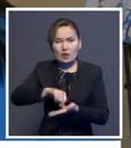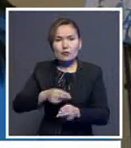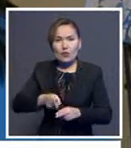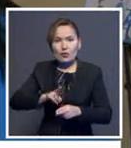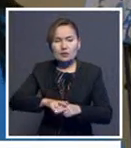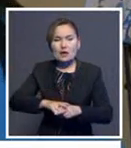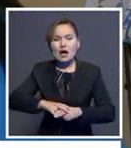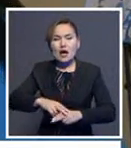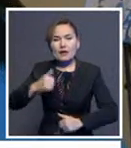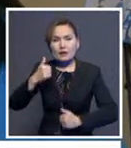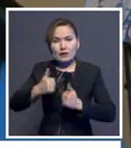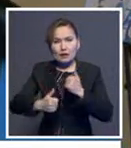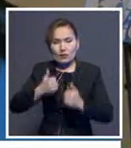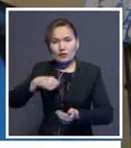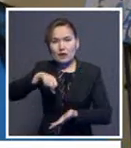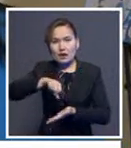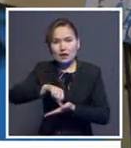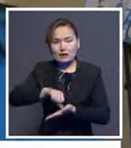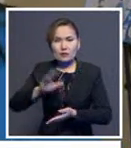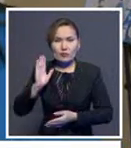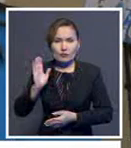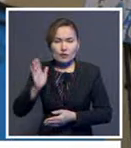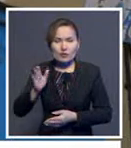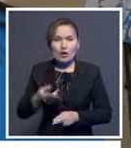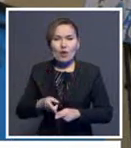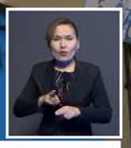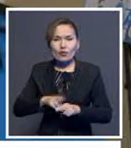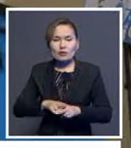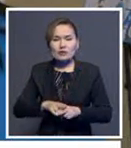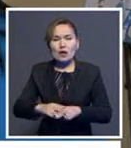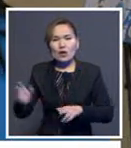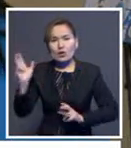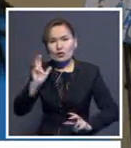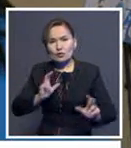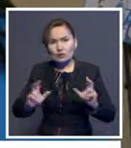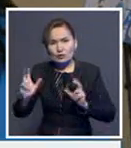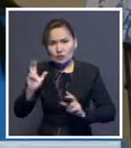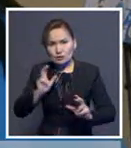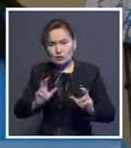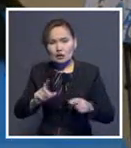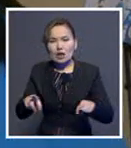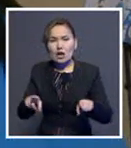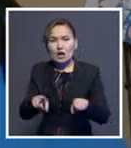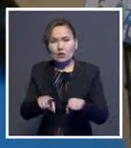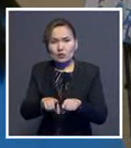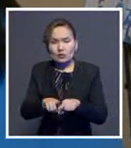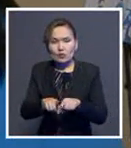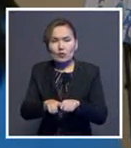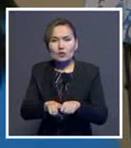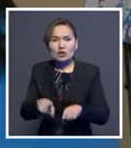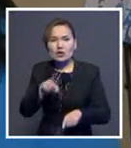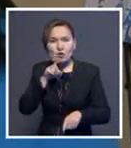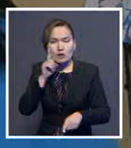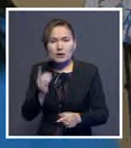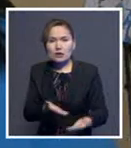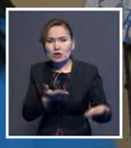айтыс өткіземіз. Сонымен қатар мынау оқу орындарының үздік ұжымдары, яғни театрландырылған